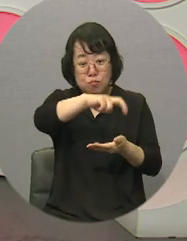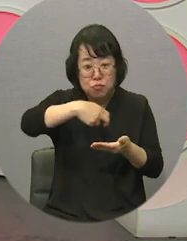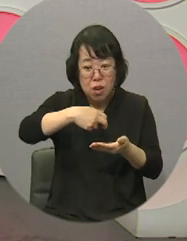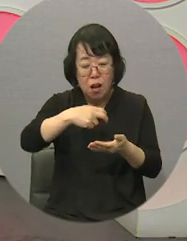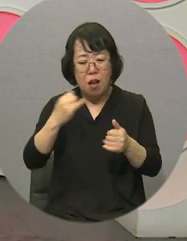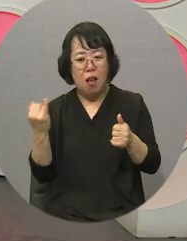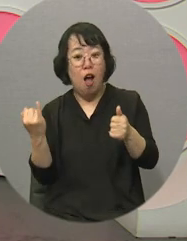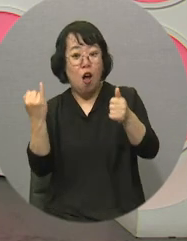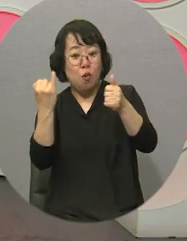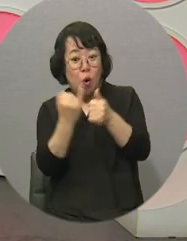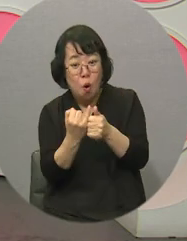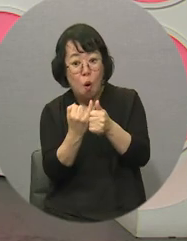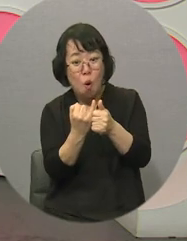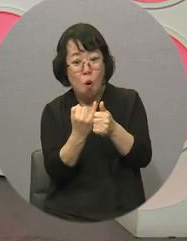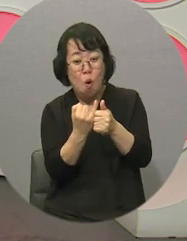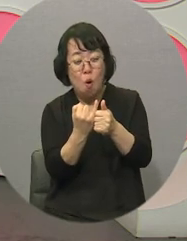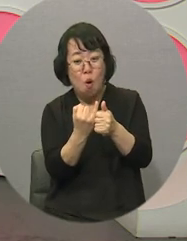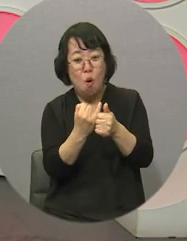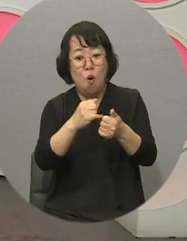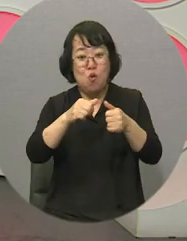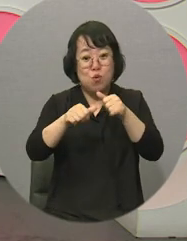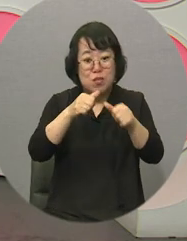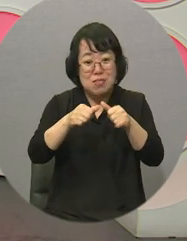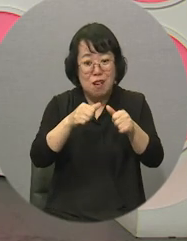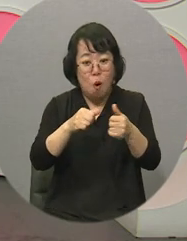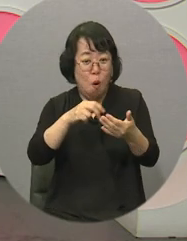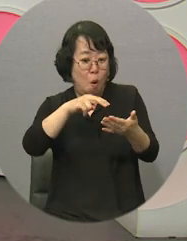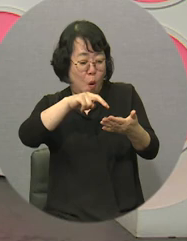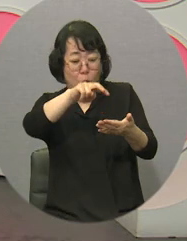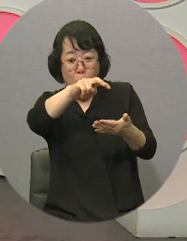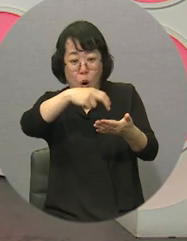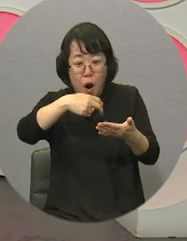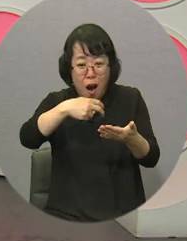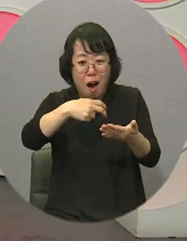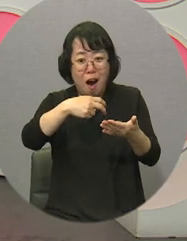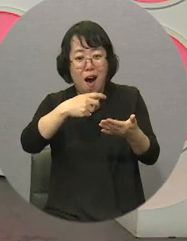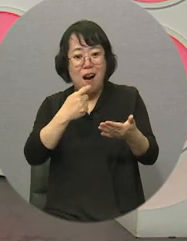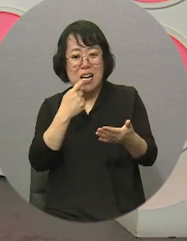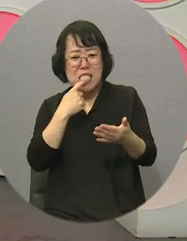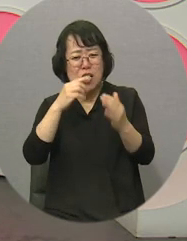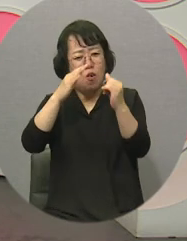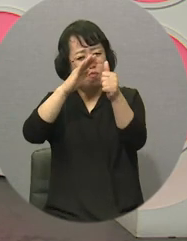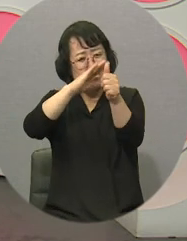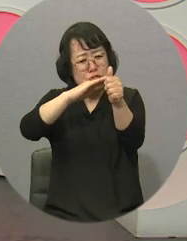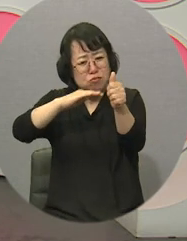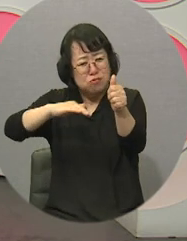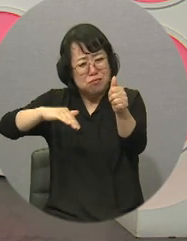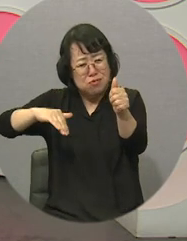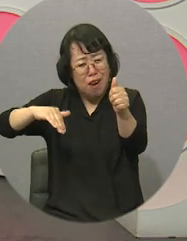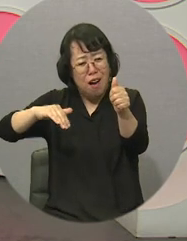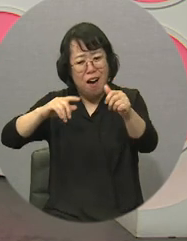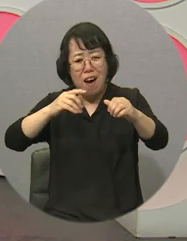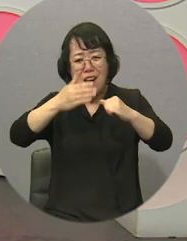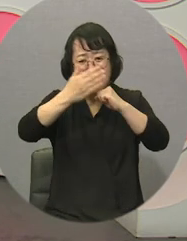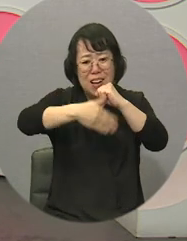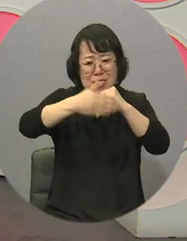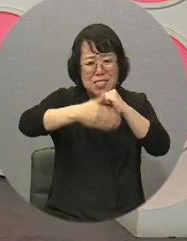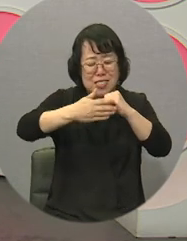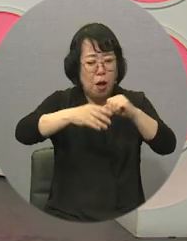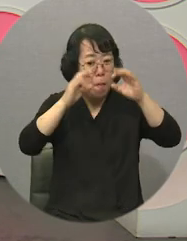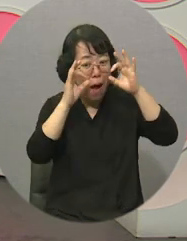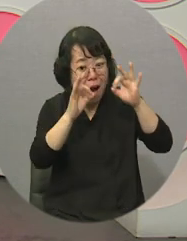너무나 반가웠고요. 눈부신 드레스에 그 신랑에게 푹 안긴 아름다운